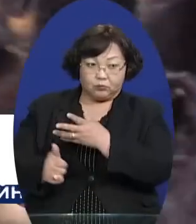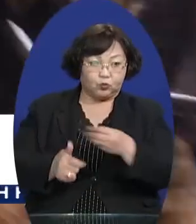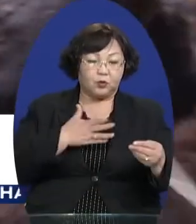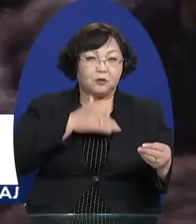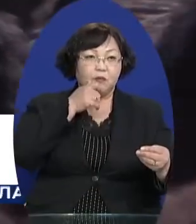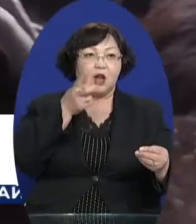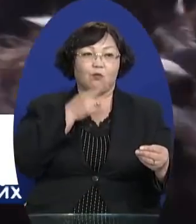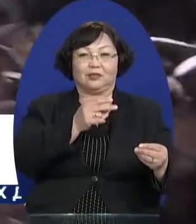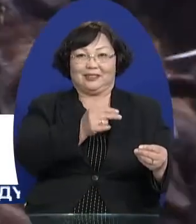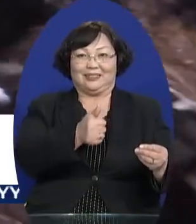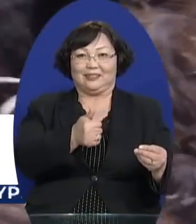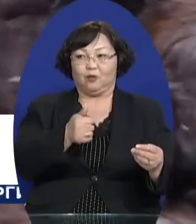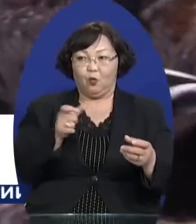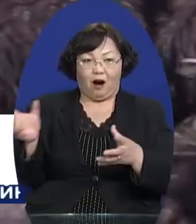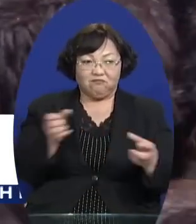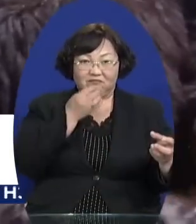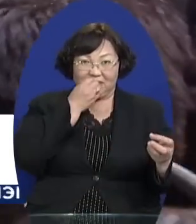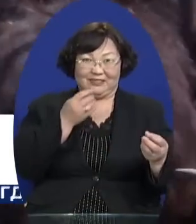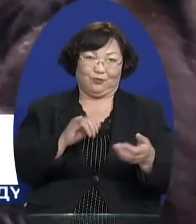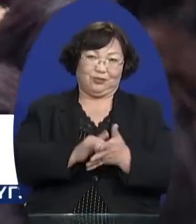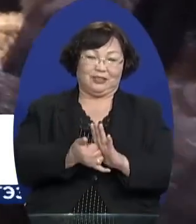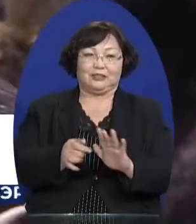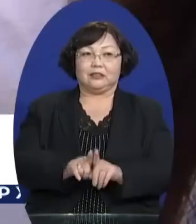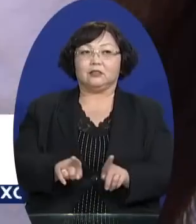улсад 1970-аас 1980 оны үед зоо техникч